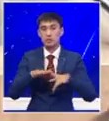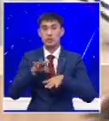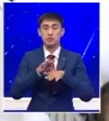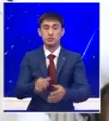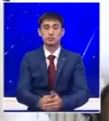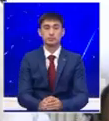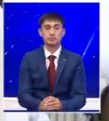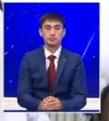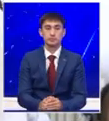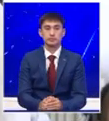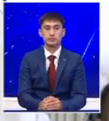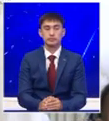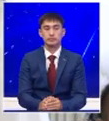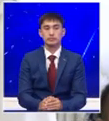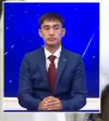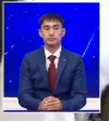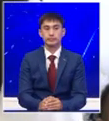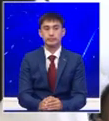мероприятия.